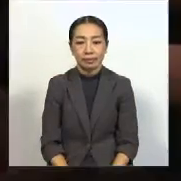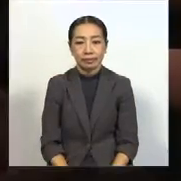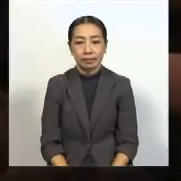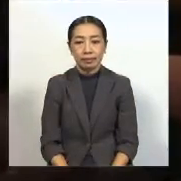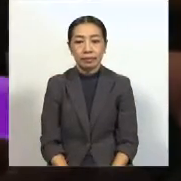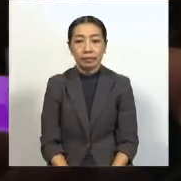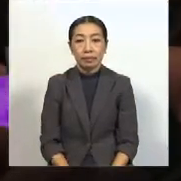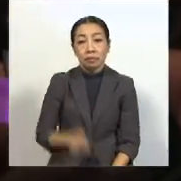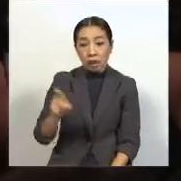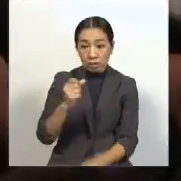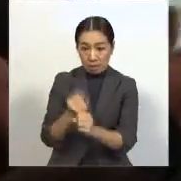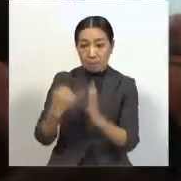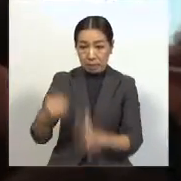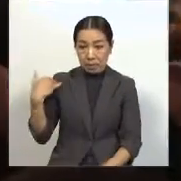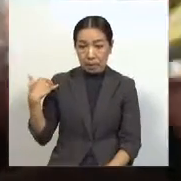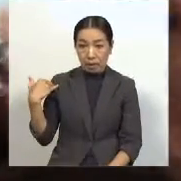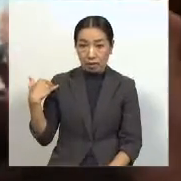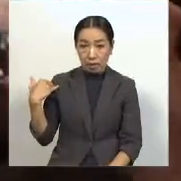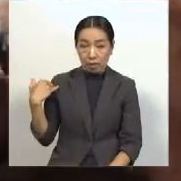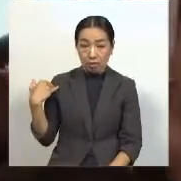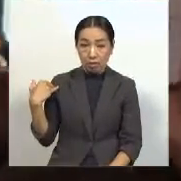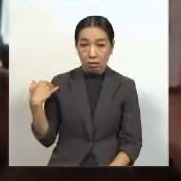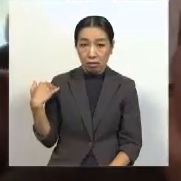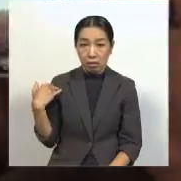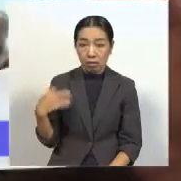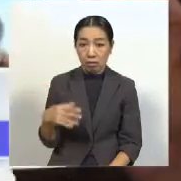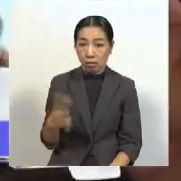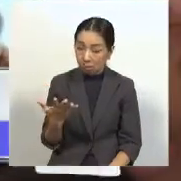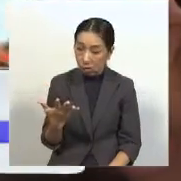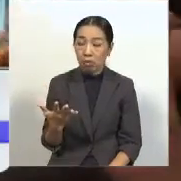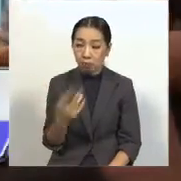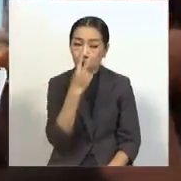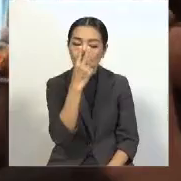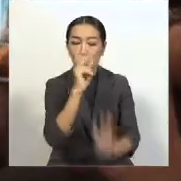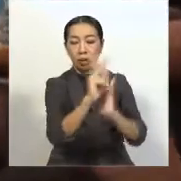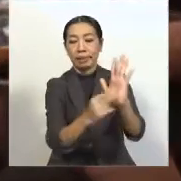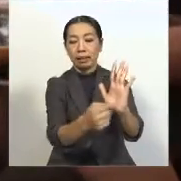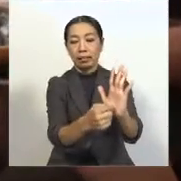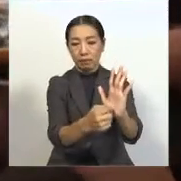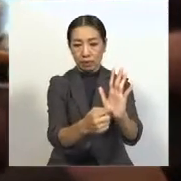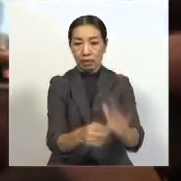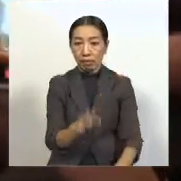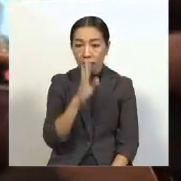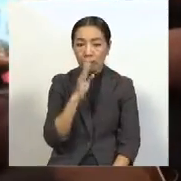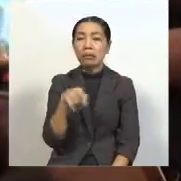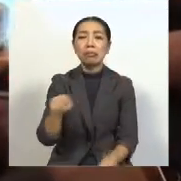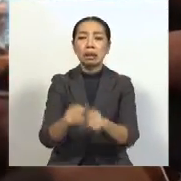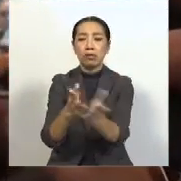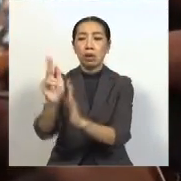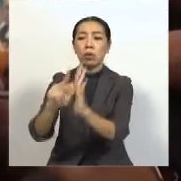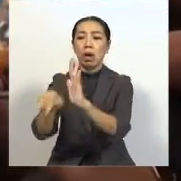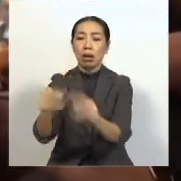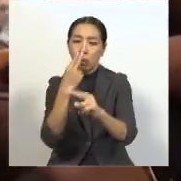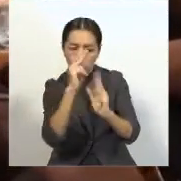เขาผิดเขาทำผิดหรือเปล่าเขาจะใช่เขาดูข้อกฎหมายเขาก็ดูข้อกฎหมายดู แต่ตรง